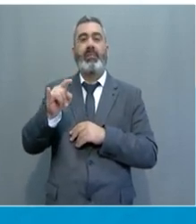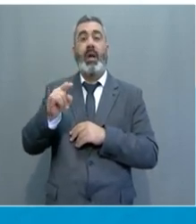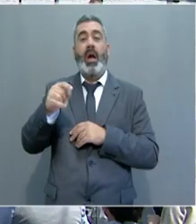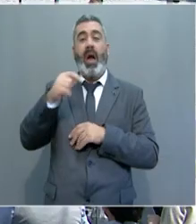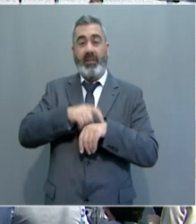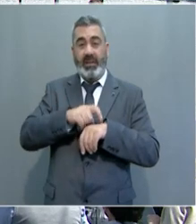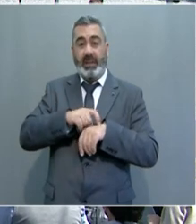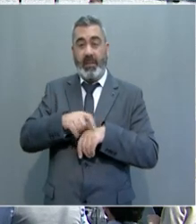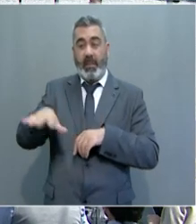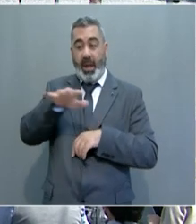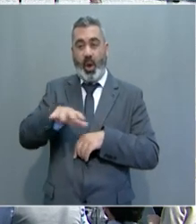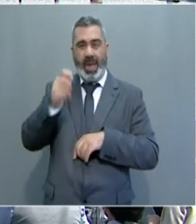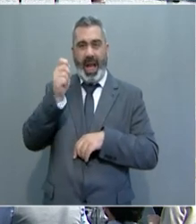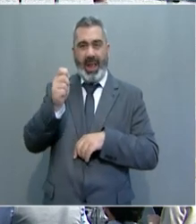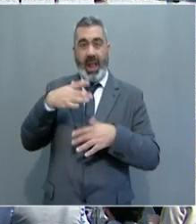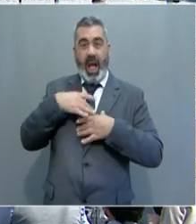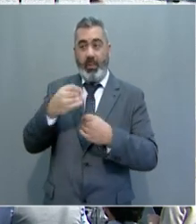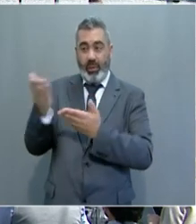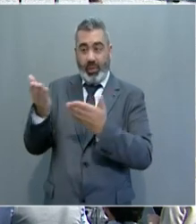εκπροσώπους της